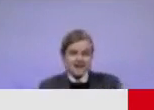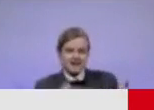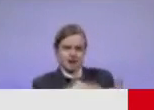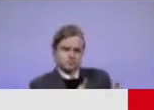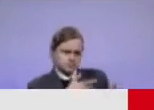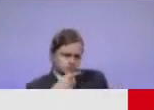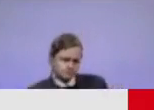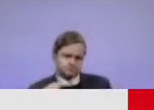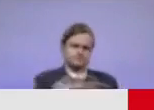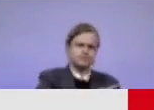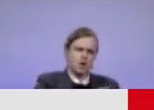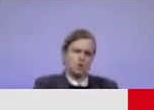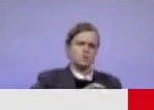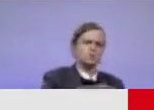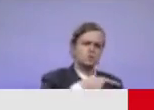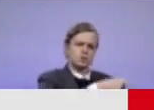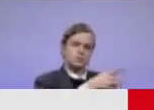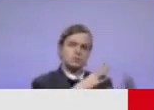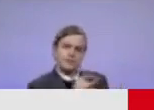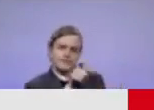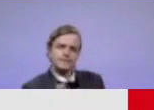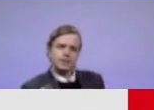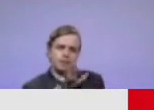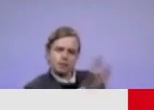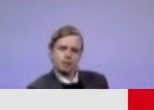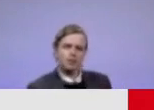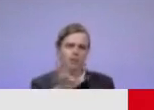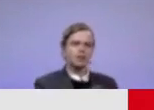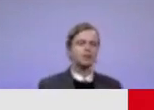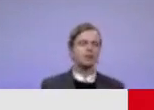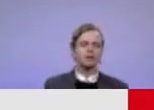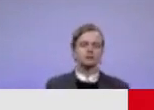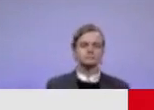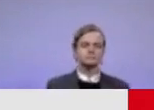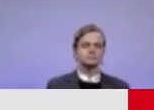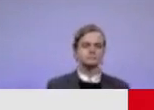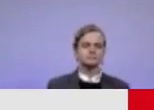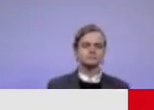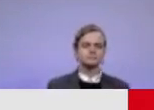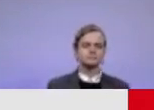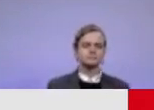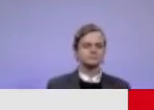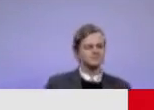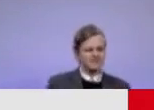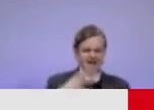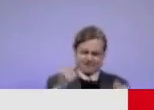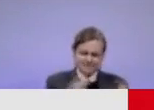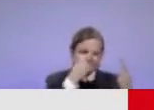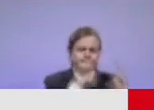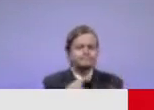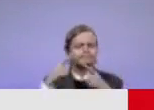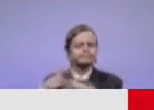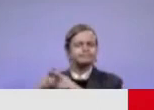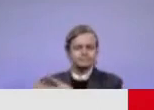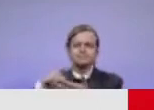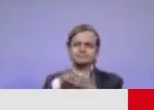au adus foarte multe resurse materiale pentru proiectele din țară. Doar să ne gândim la subvențiile din agricultură și